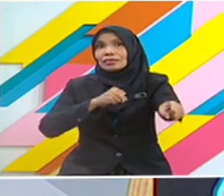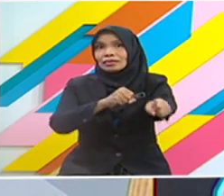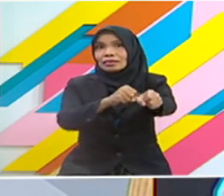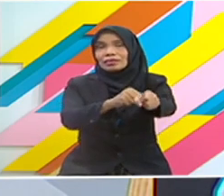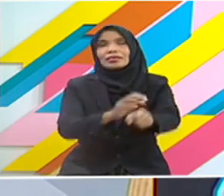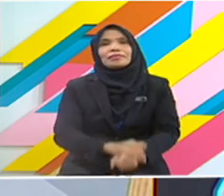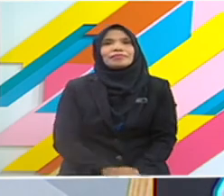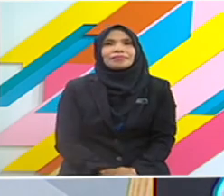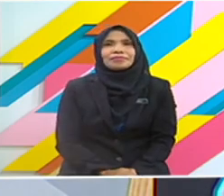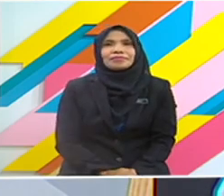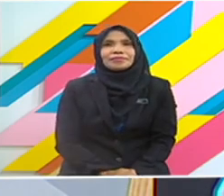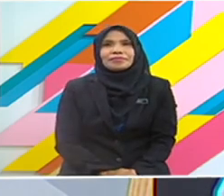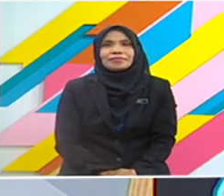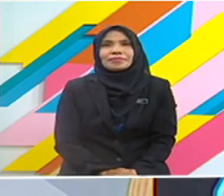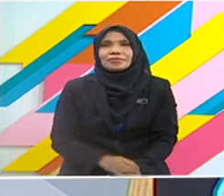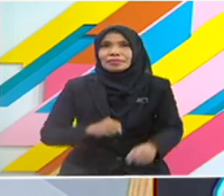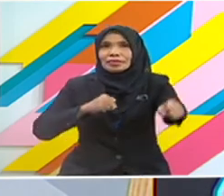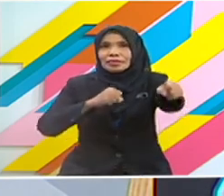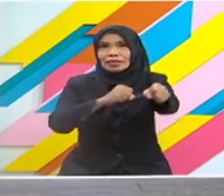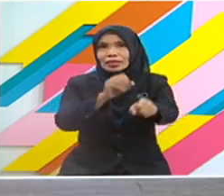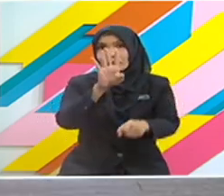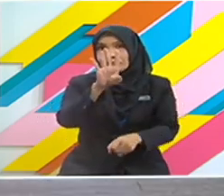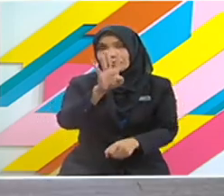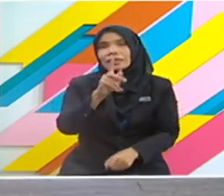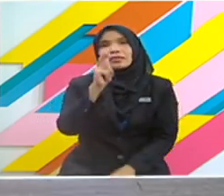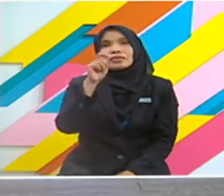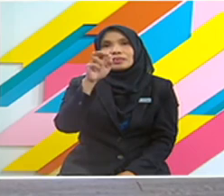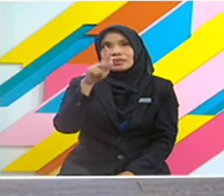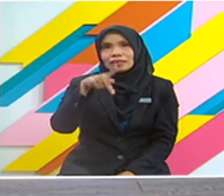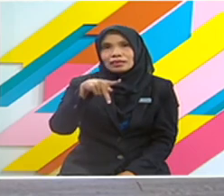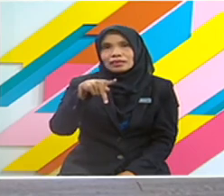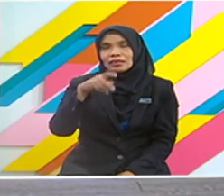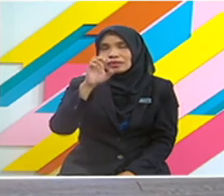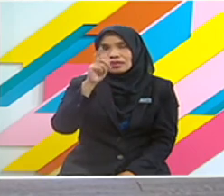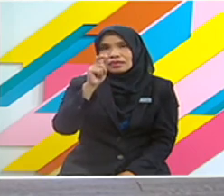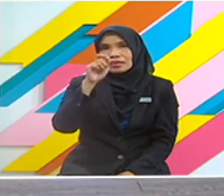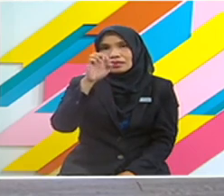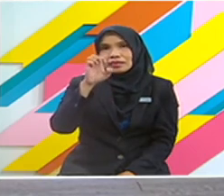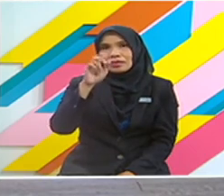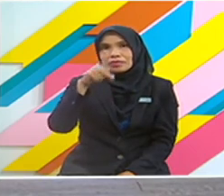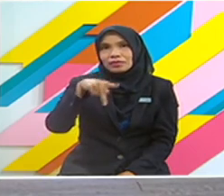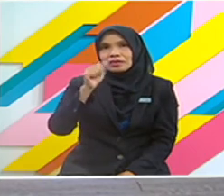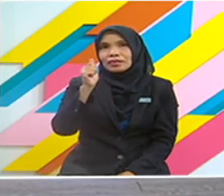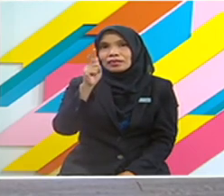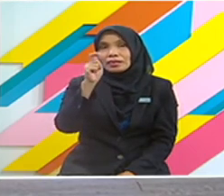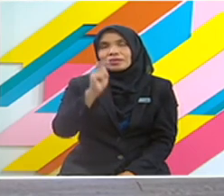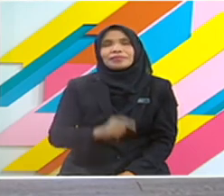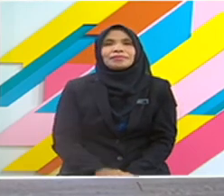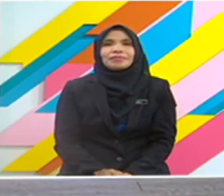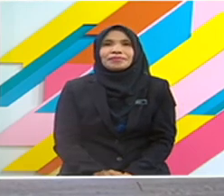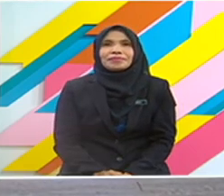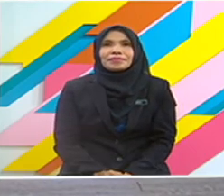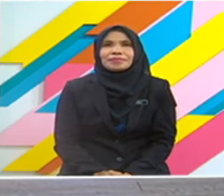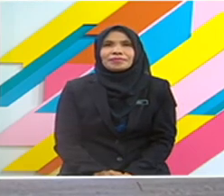segi empat tepat macam frame gambar cikgu ni. Itu adalah kepelbagaian bentuk yang kita boleh lihat